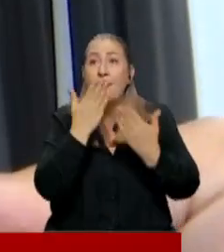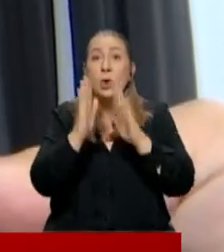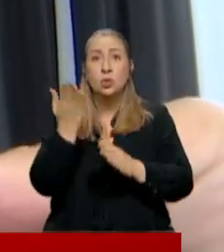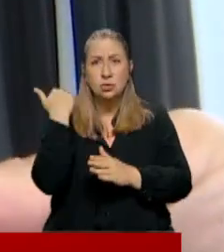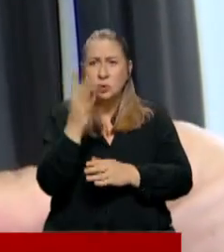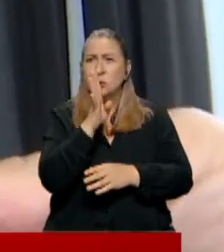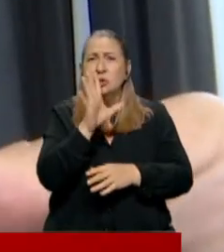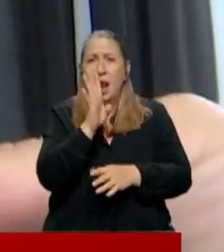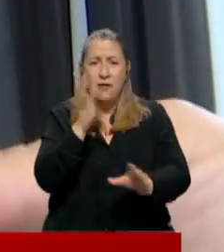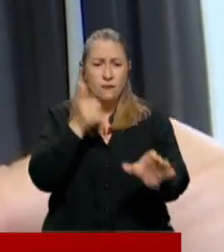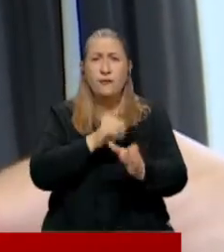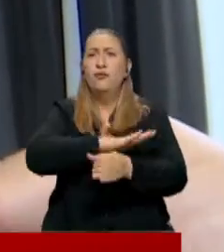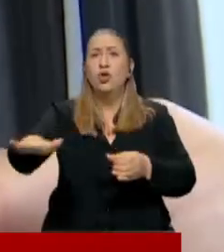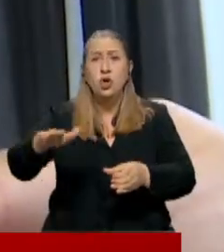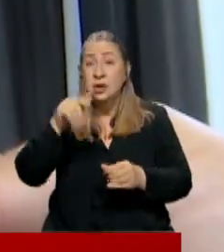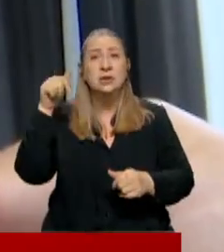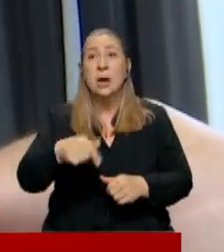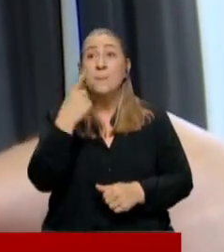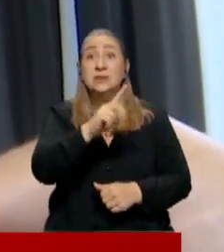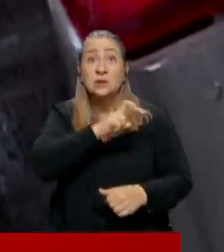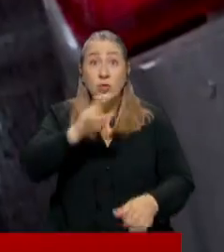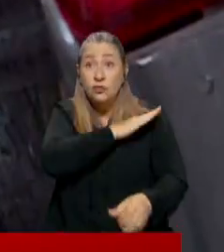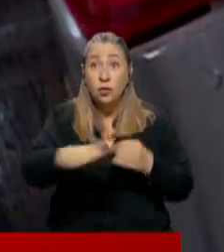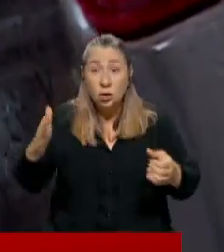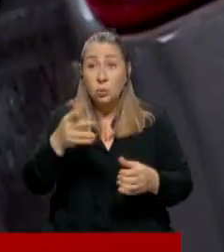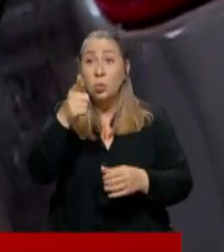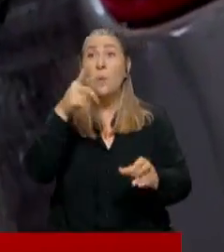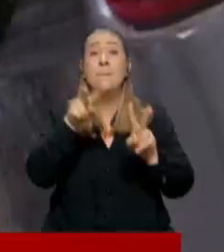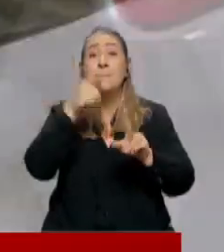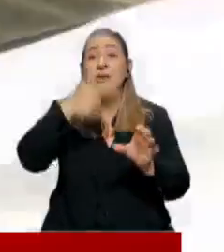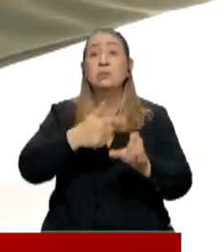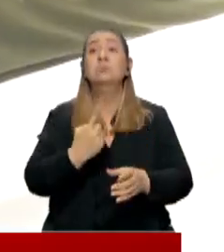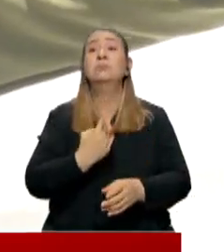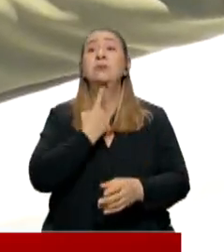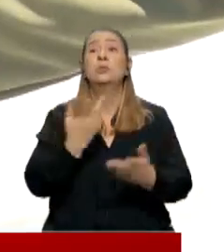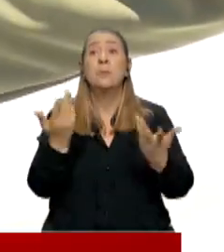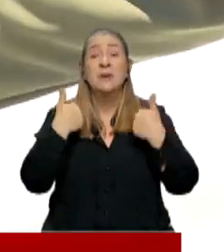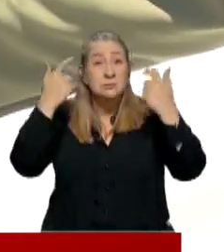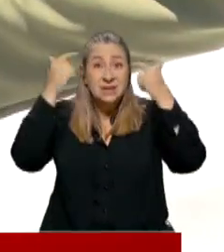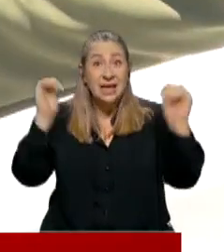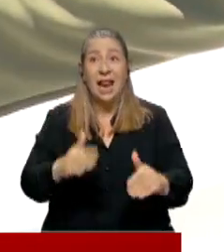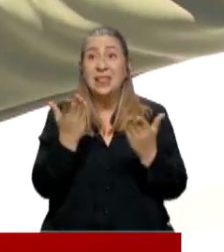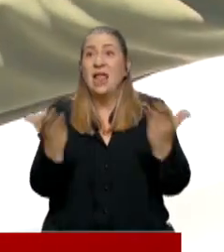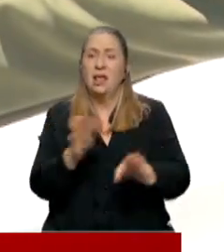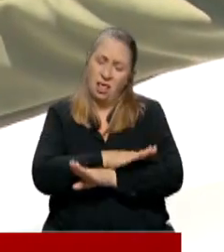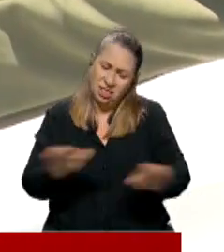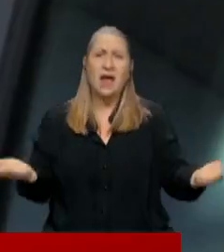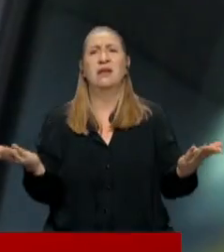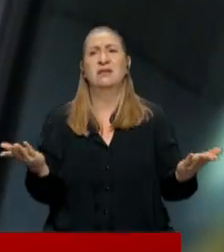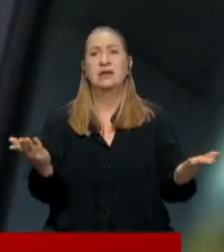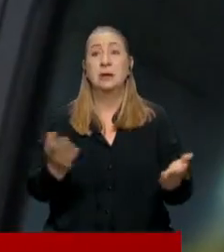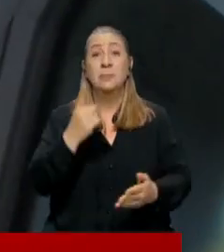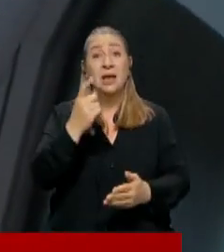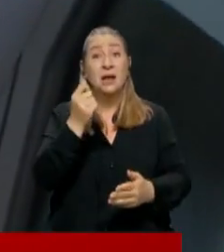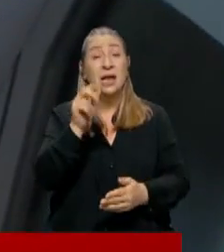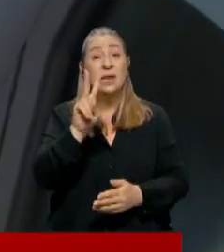sene 450 lira fulluyordum. Şu an 1800 liraya fulluyorum. Bu mazottan bıktık artık ya. Ne bu bizim başımıza gelenler ya? Yeter artık ya.